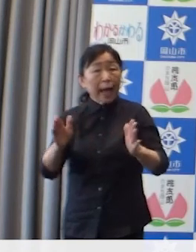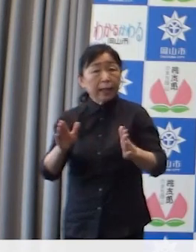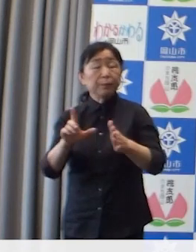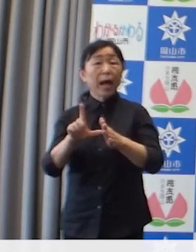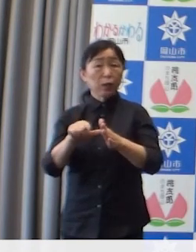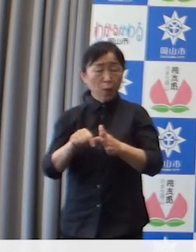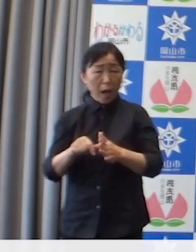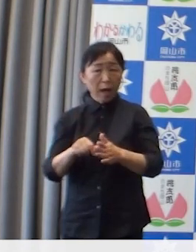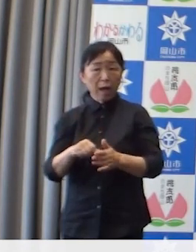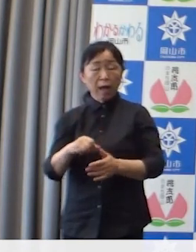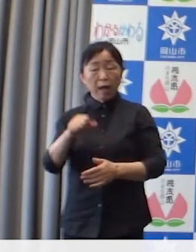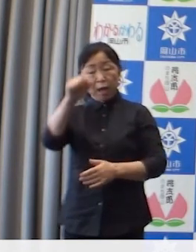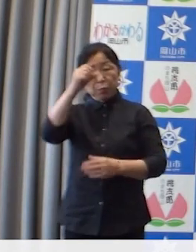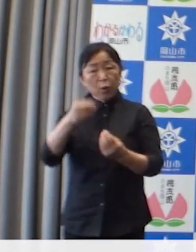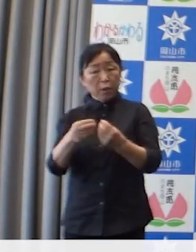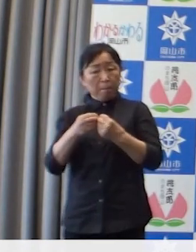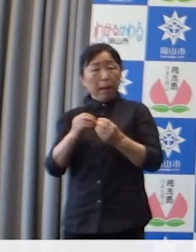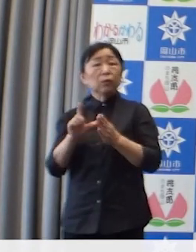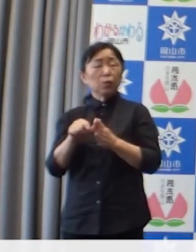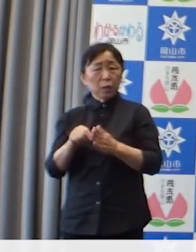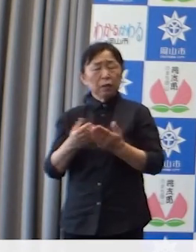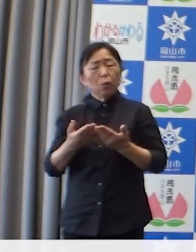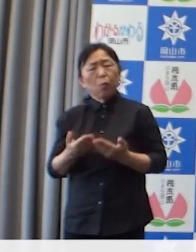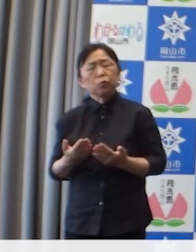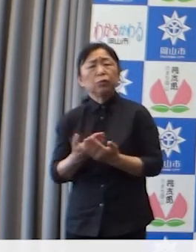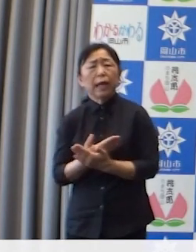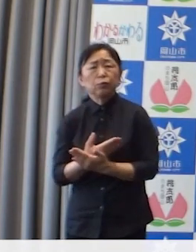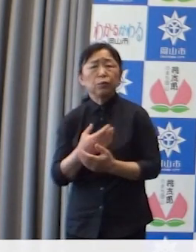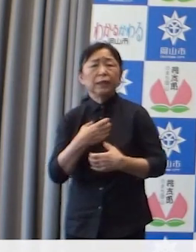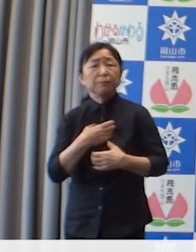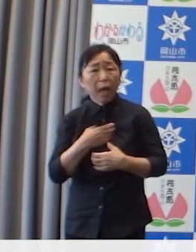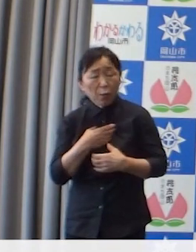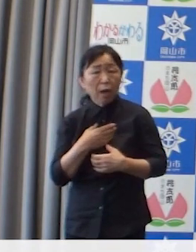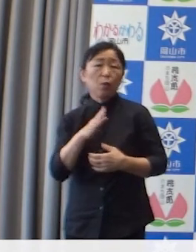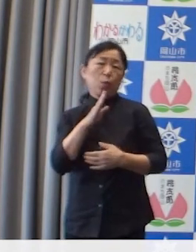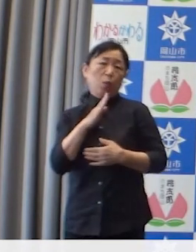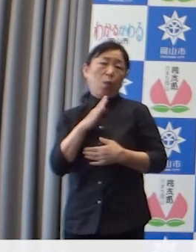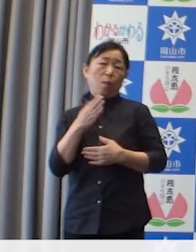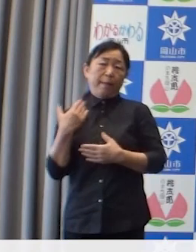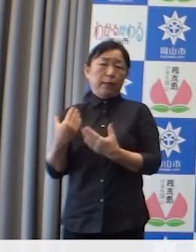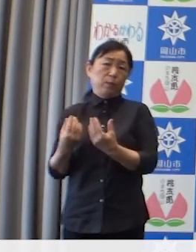やすいっていうことは事実でありまして、